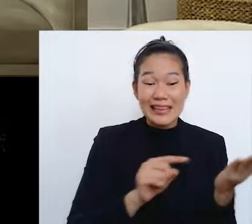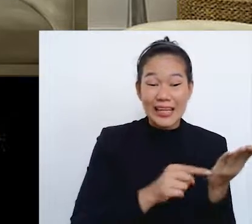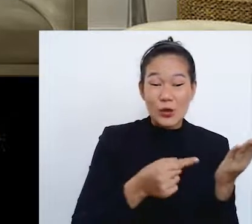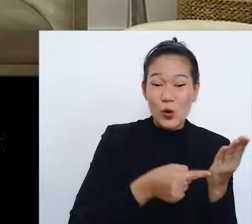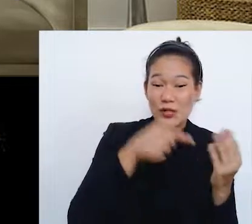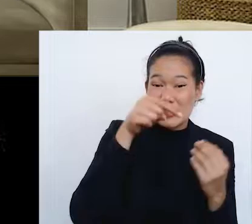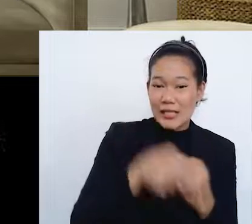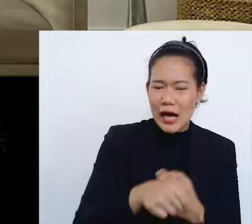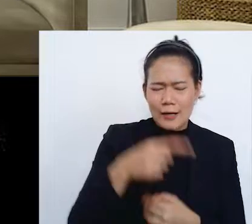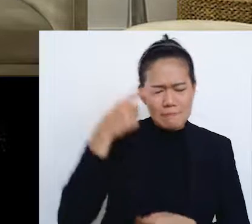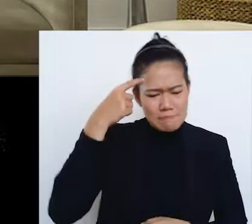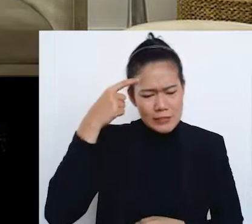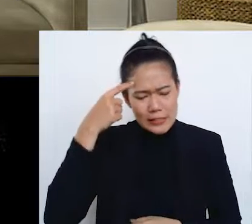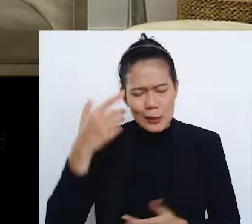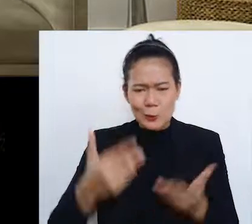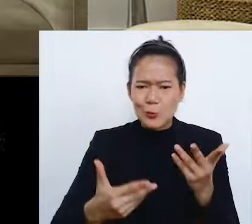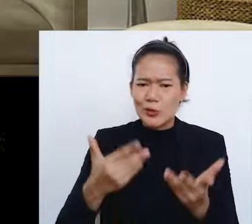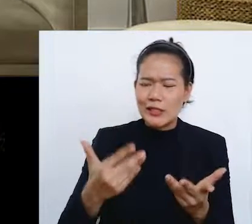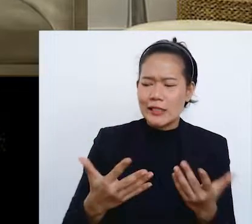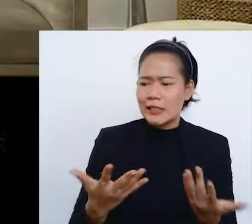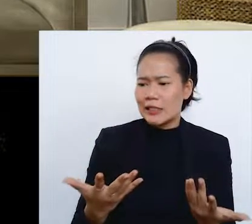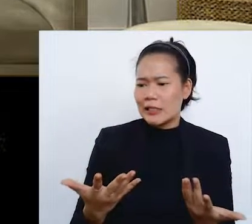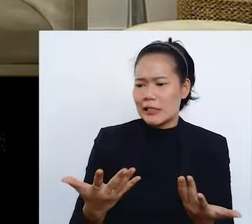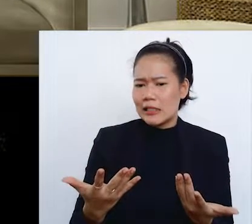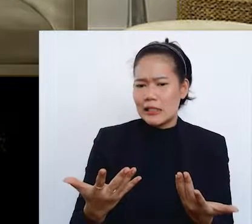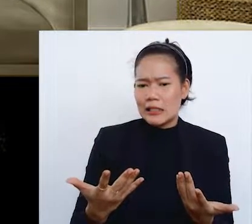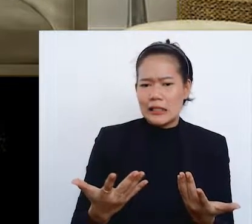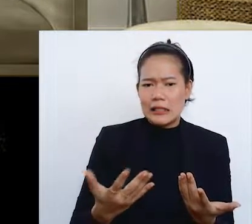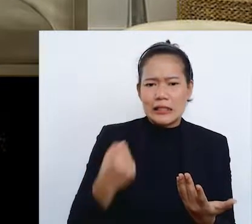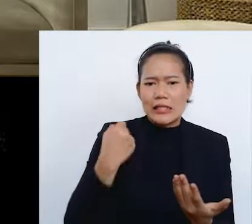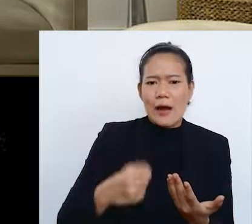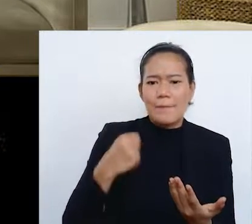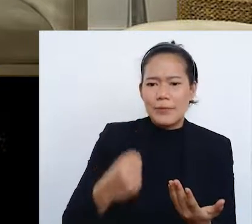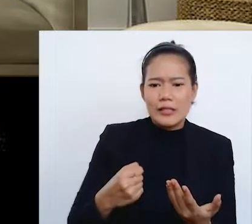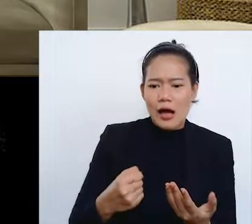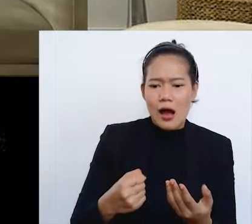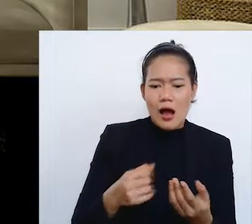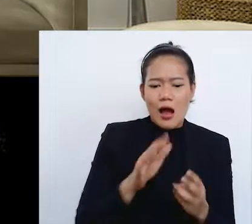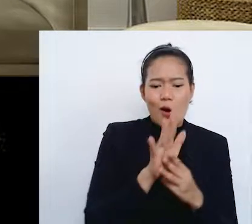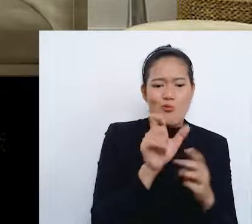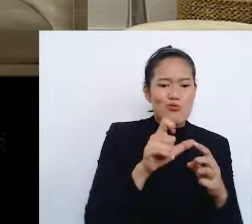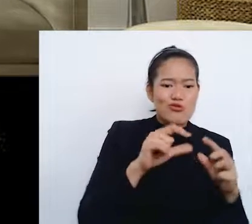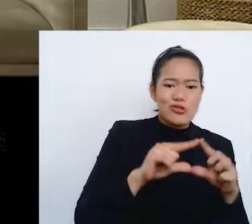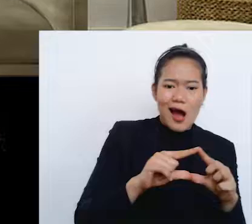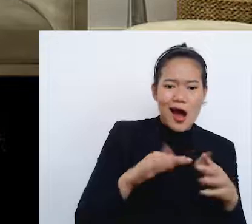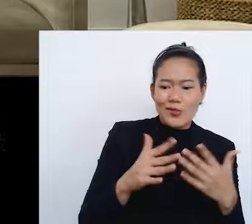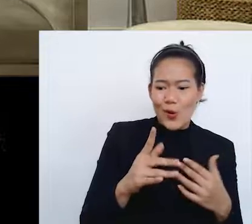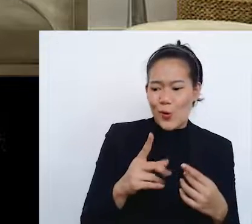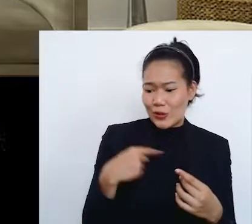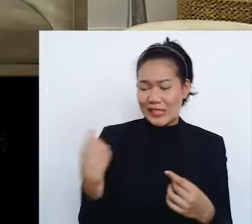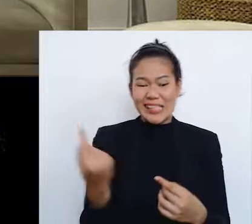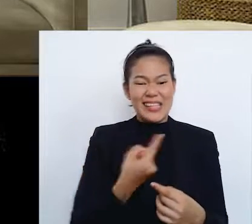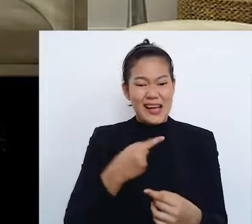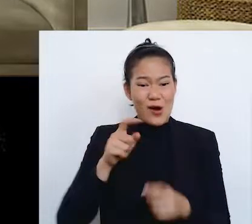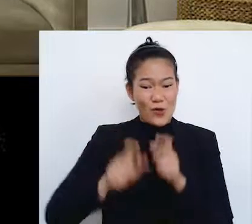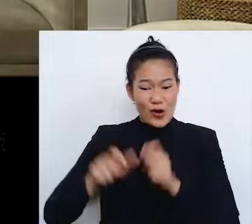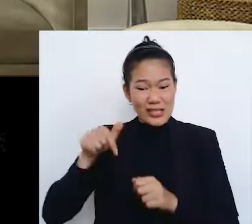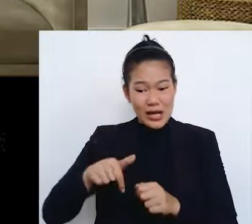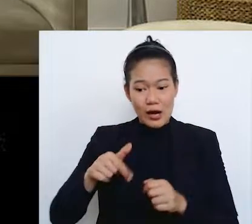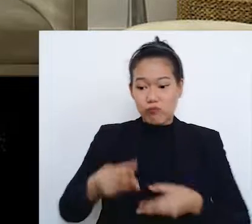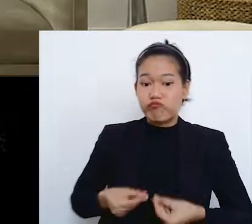dengan teknologi saat ini, mungkin ya hampir tidak mungkin Musa ataupun kita pada saat